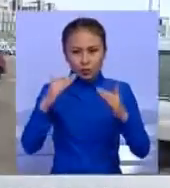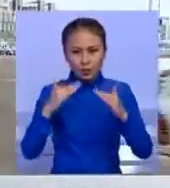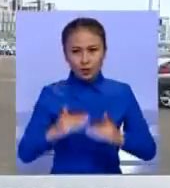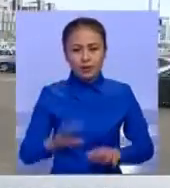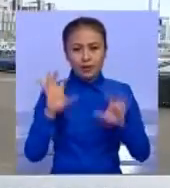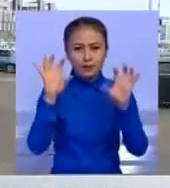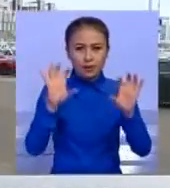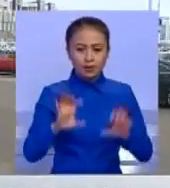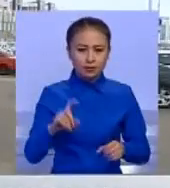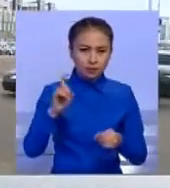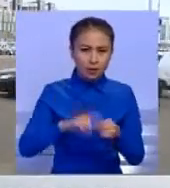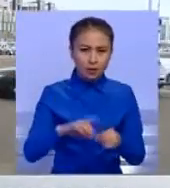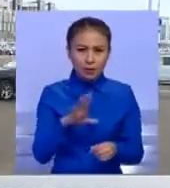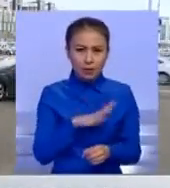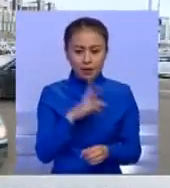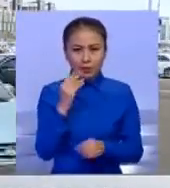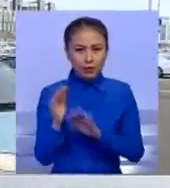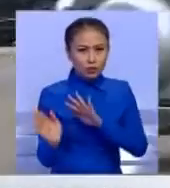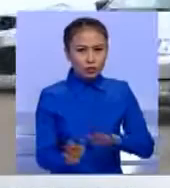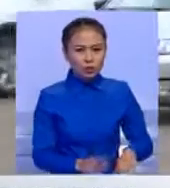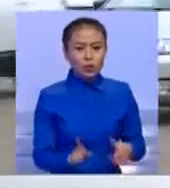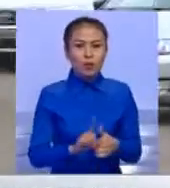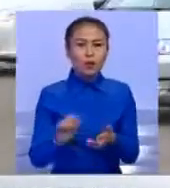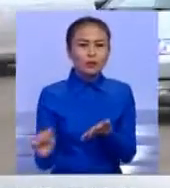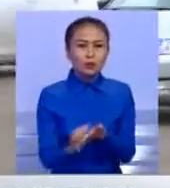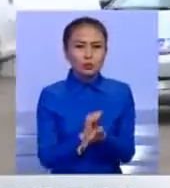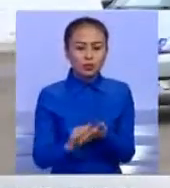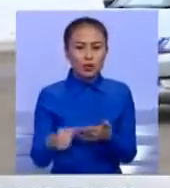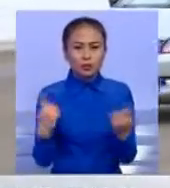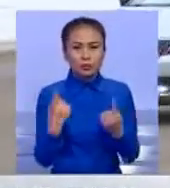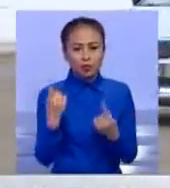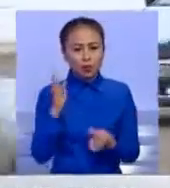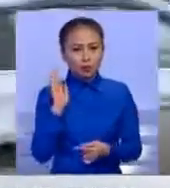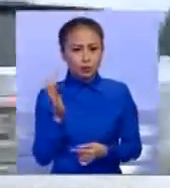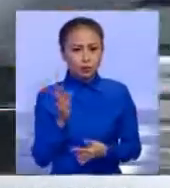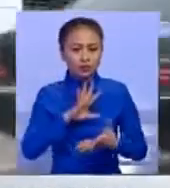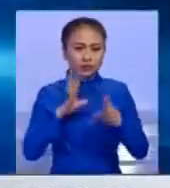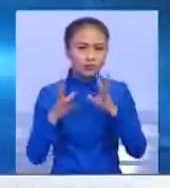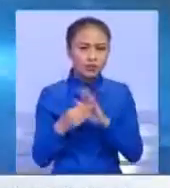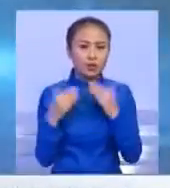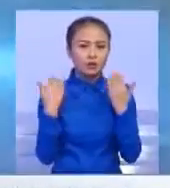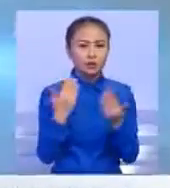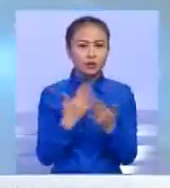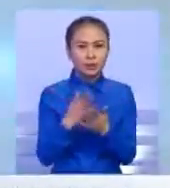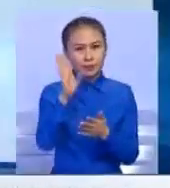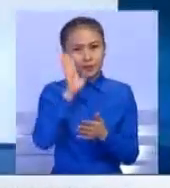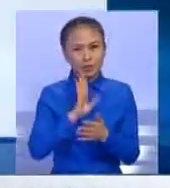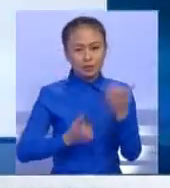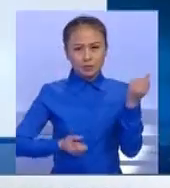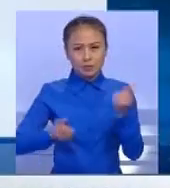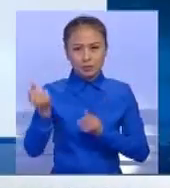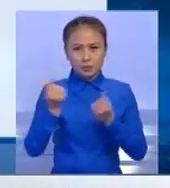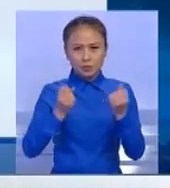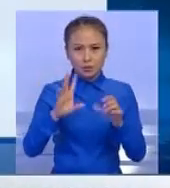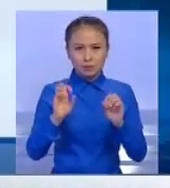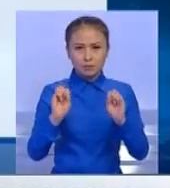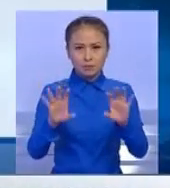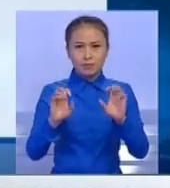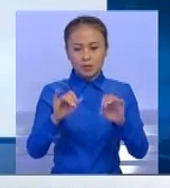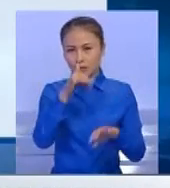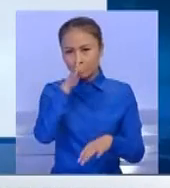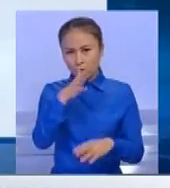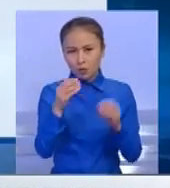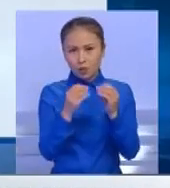жүзінде бекітілді. Бірер күннен кейін күшіне енетін құжатта жеңілдіктер көп. Мәселен, бұған дейін күндіз көліктің шамын жақпағандар